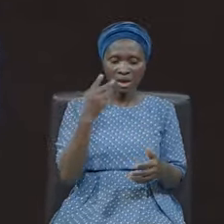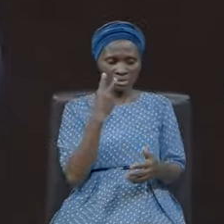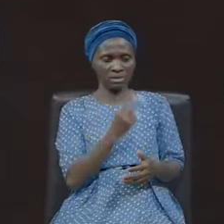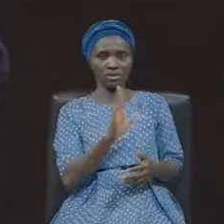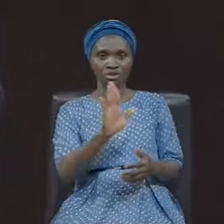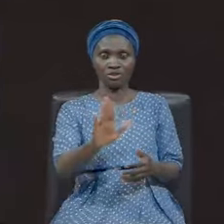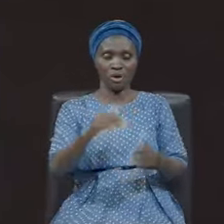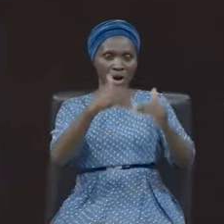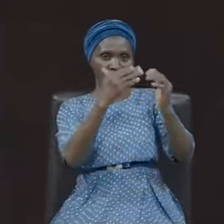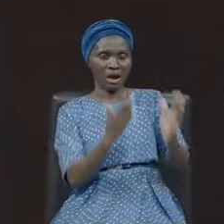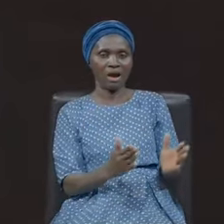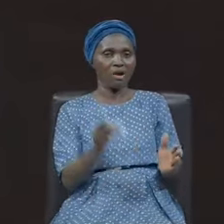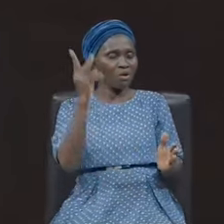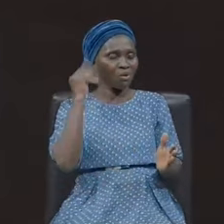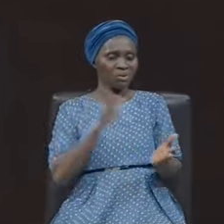déjà